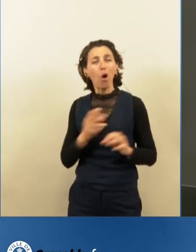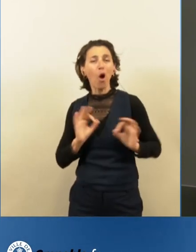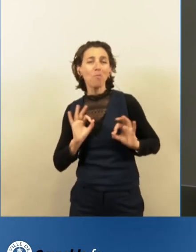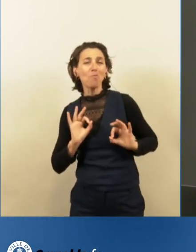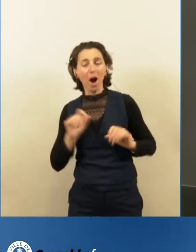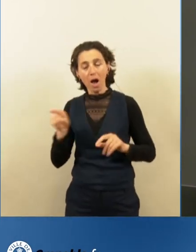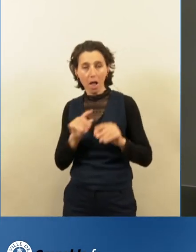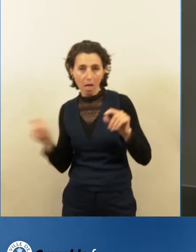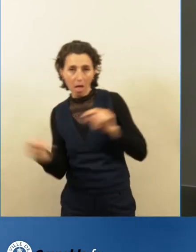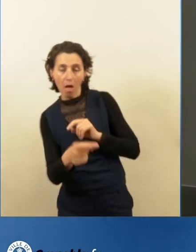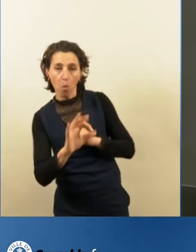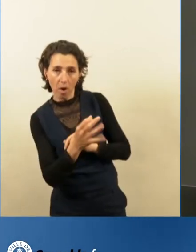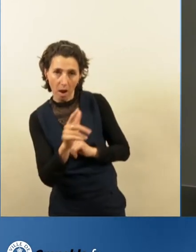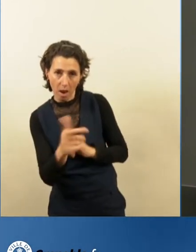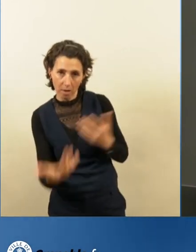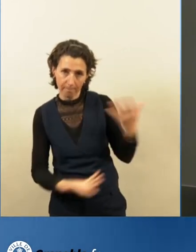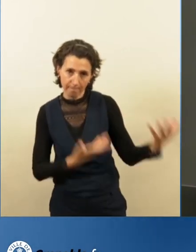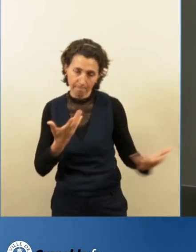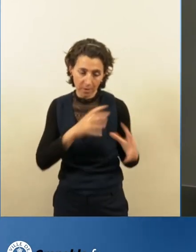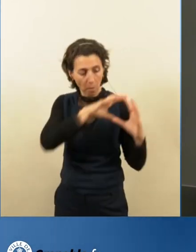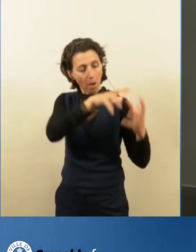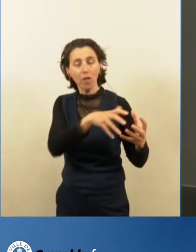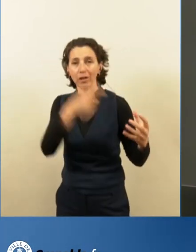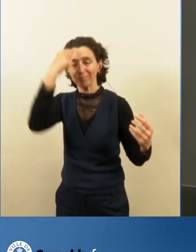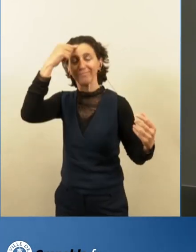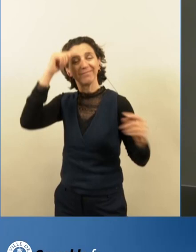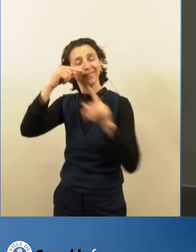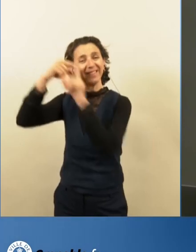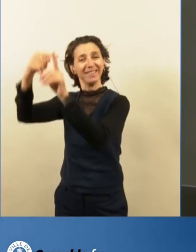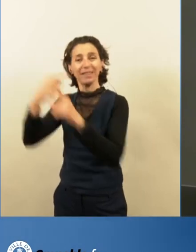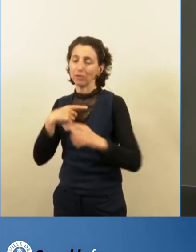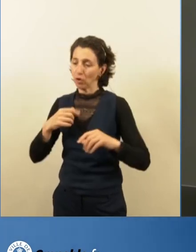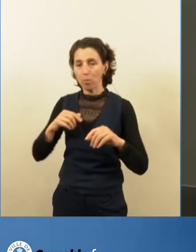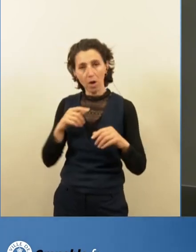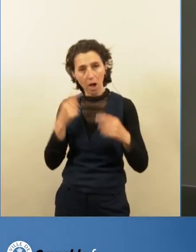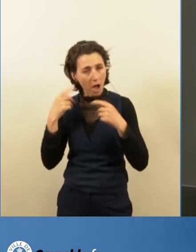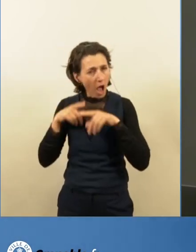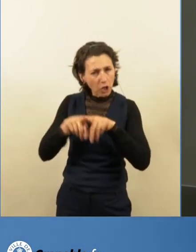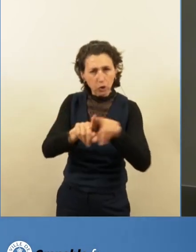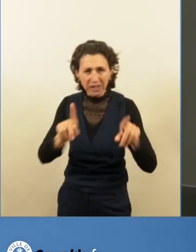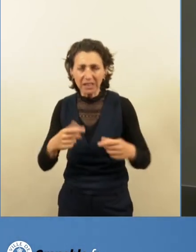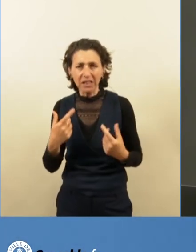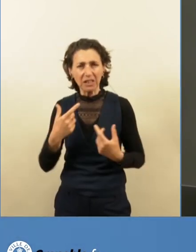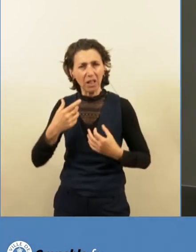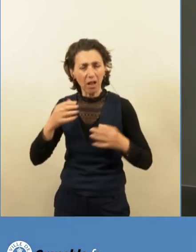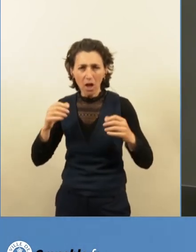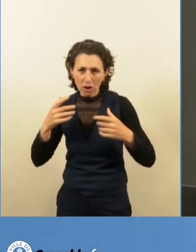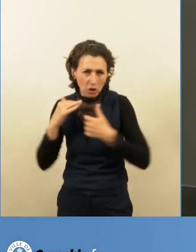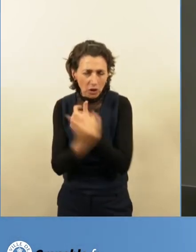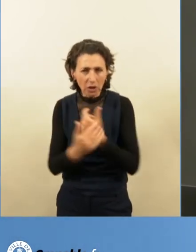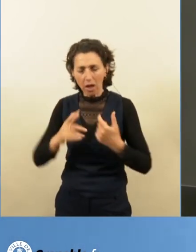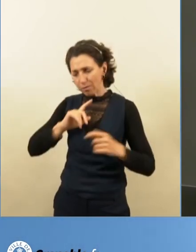bonne conscience d'agir pour la planète en devenant acteur d'injustice sociale et en assignant un résidence les plus fragiles ou alors